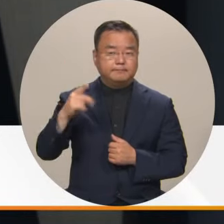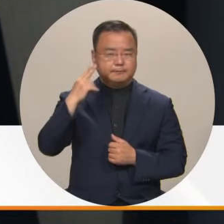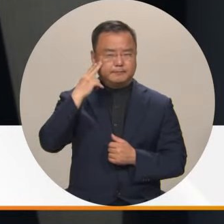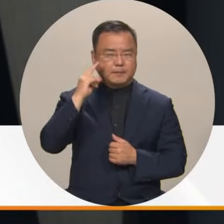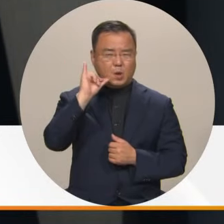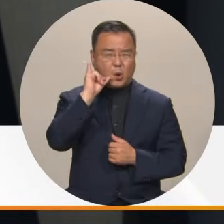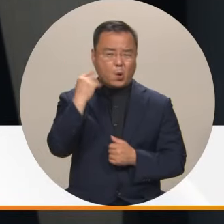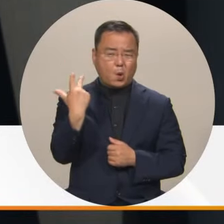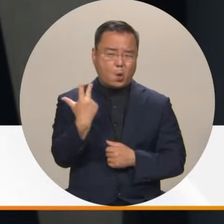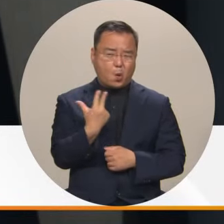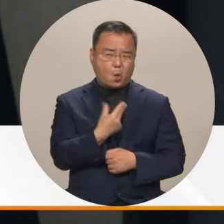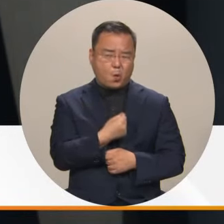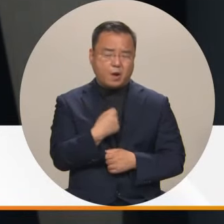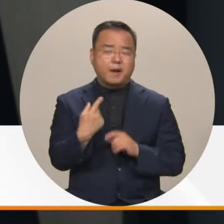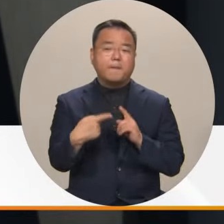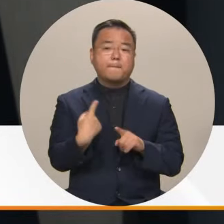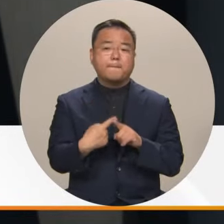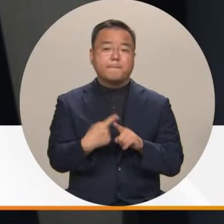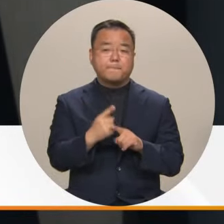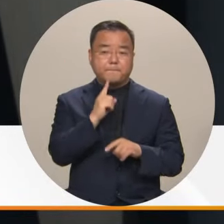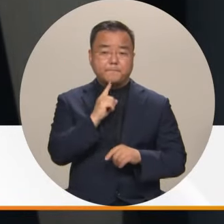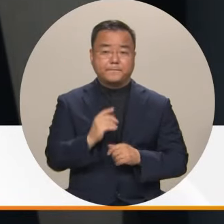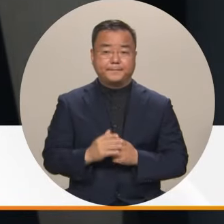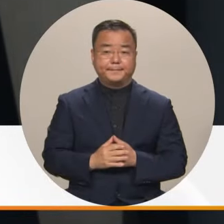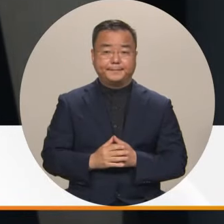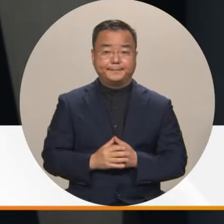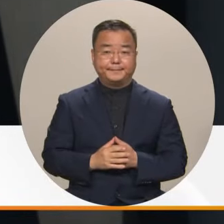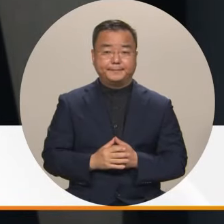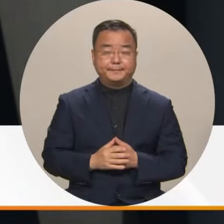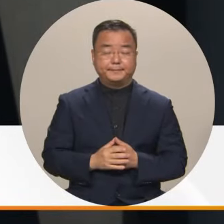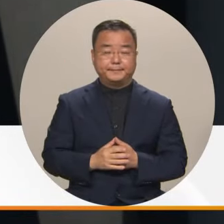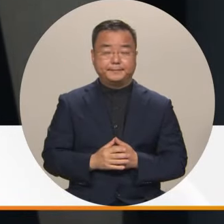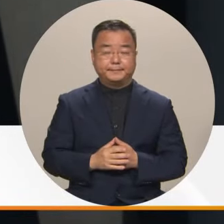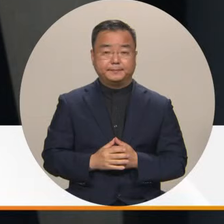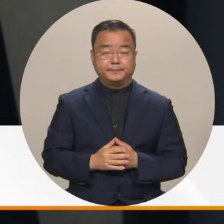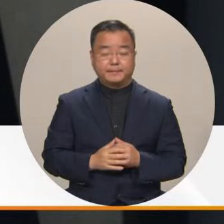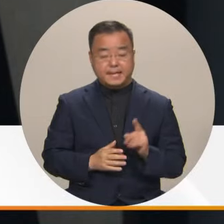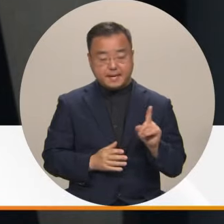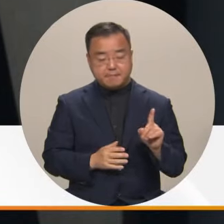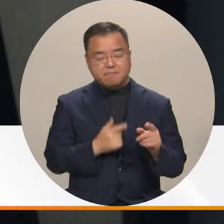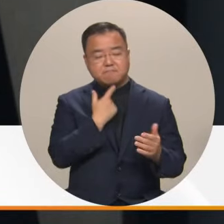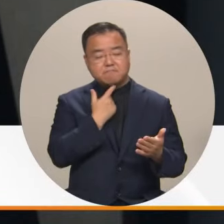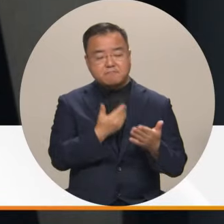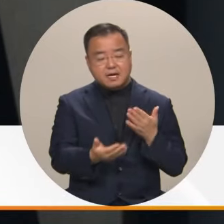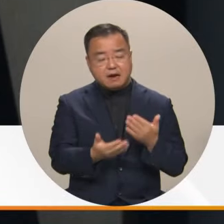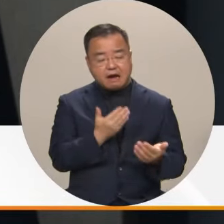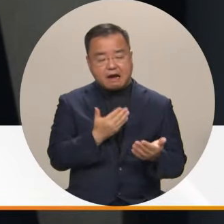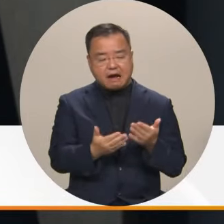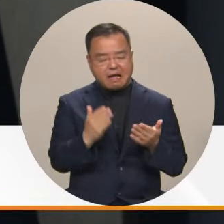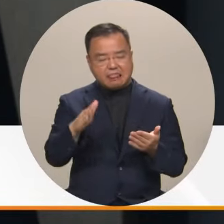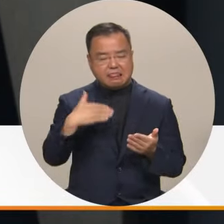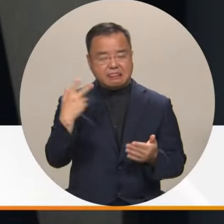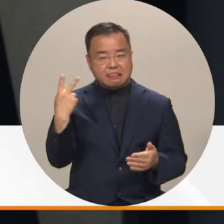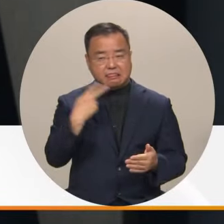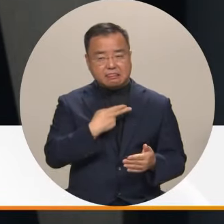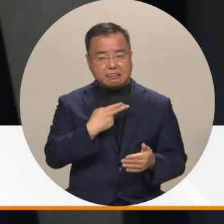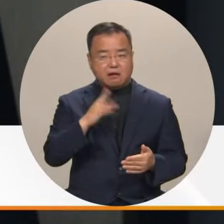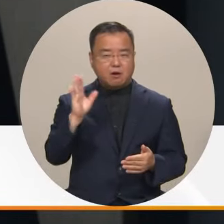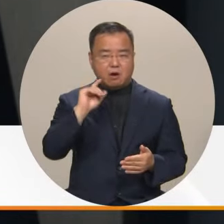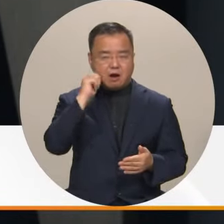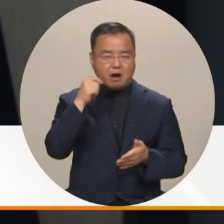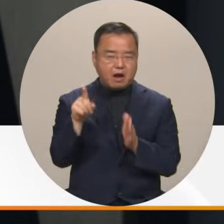마약에 비유하기도 합니다 그러니까 이걸 한번 맛을 드리게 되면 끊기가 어려운 중독성이 강하고